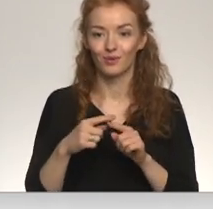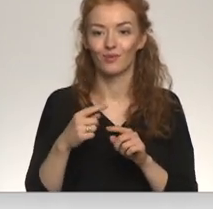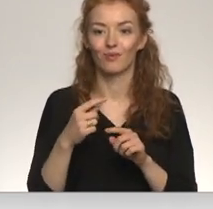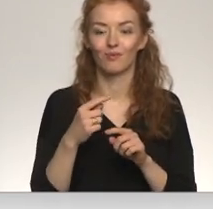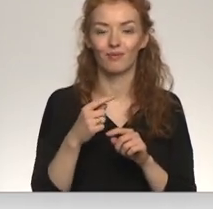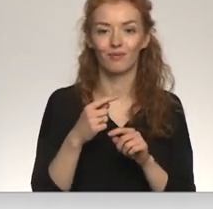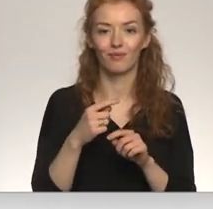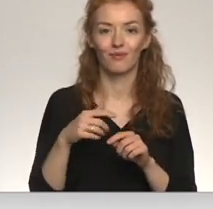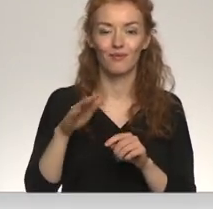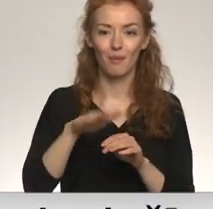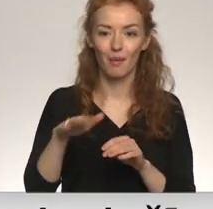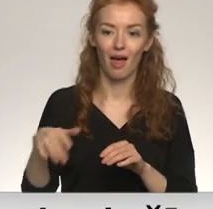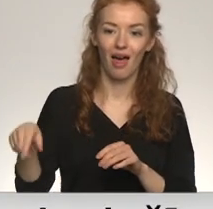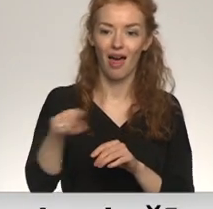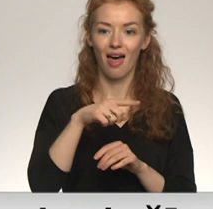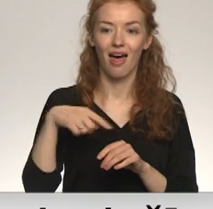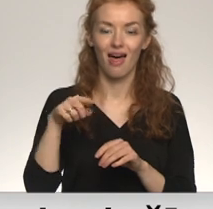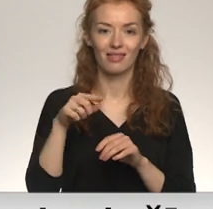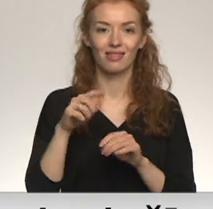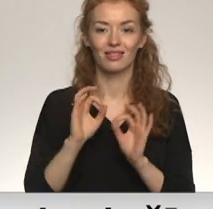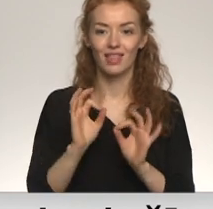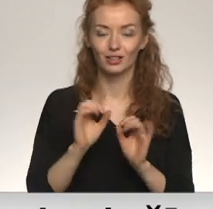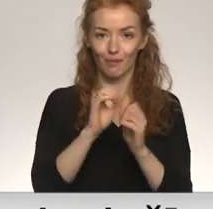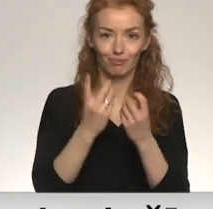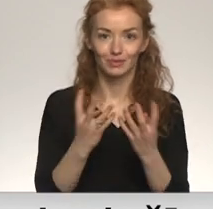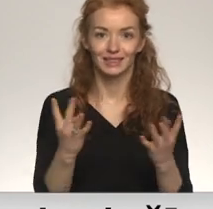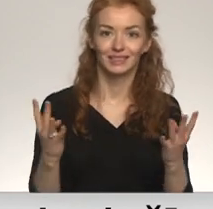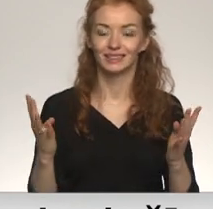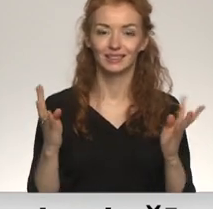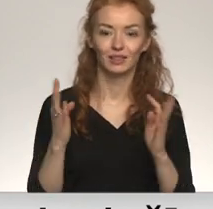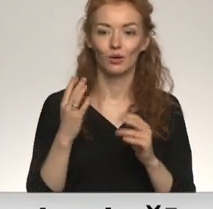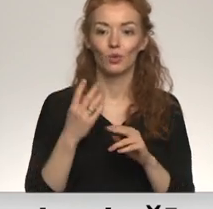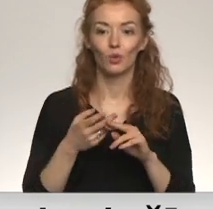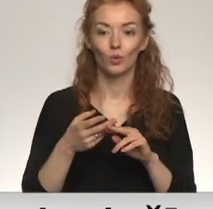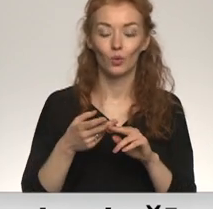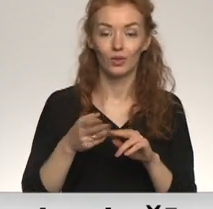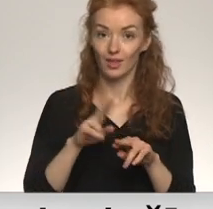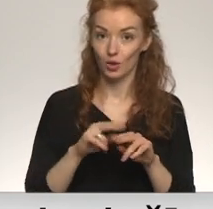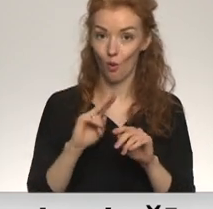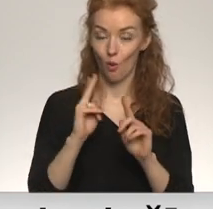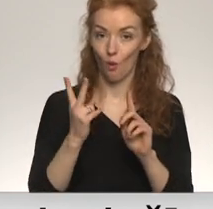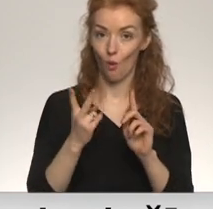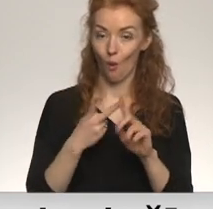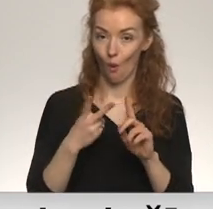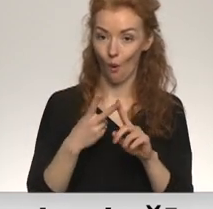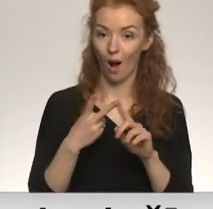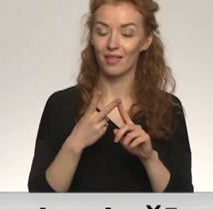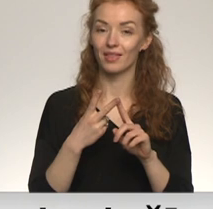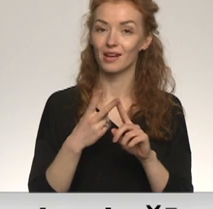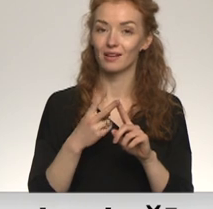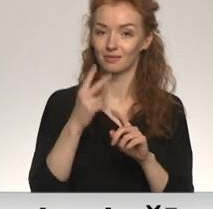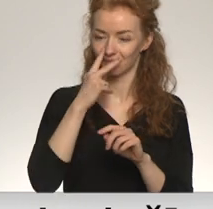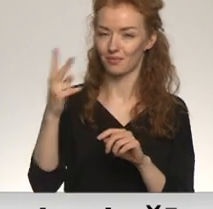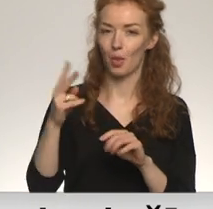vienkārši bērnu veidolā ap tevi vijās, un savukārt, un tas otrs, tā otrā paralēla bija